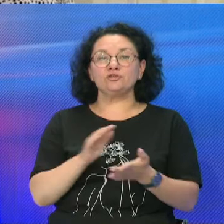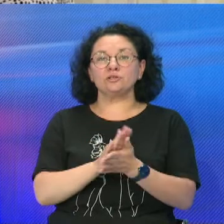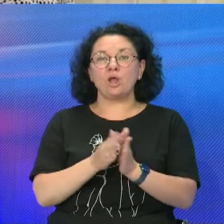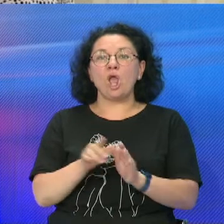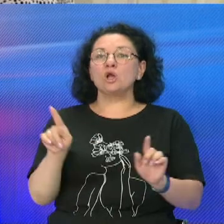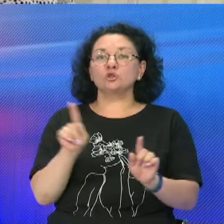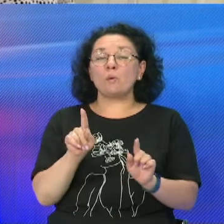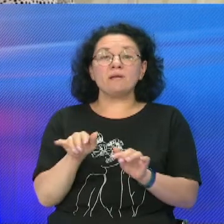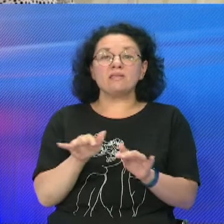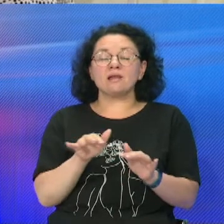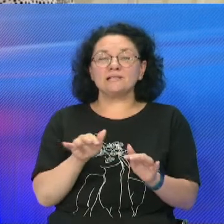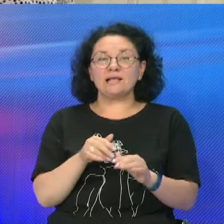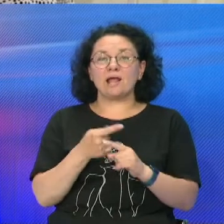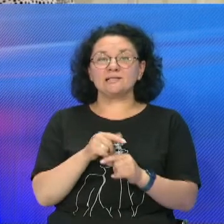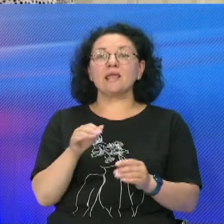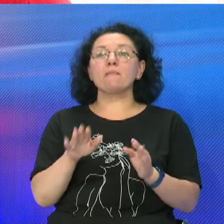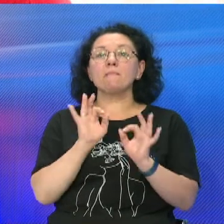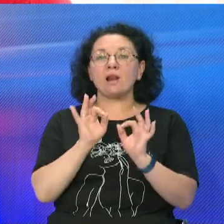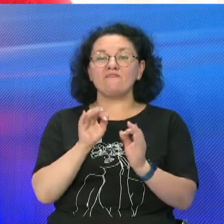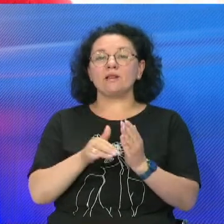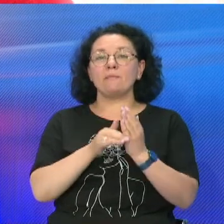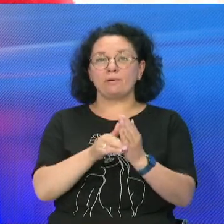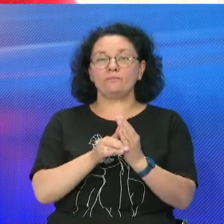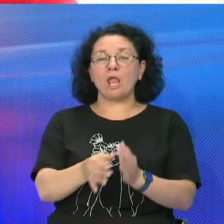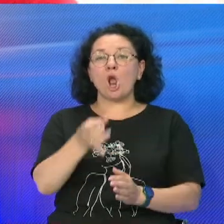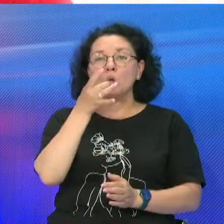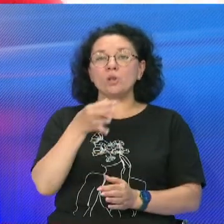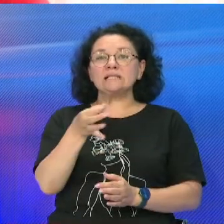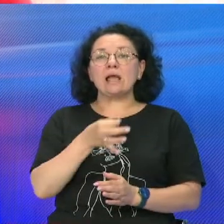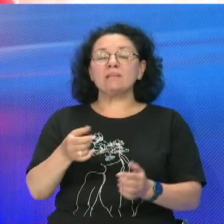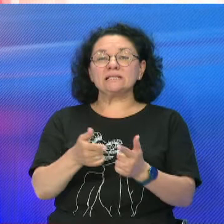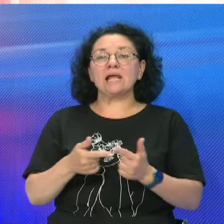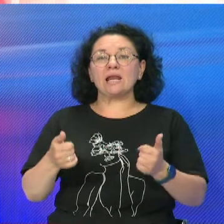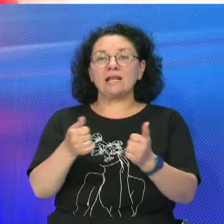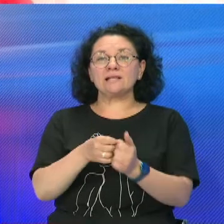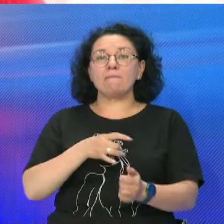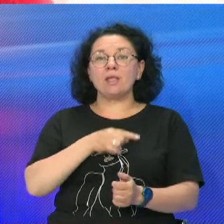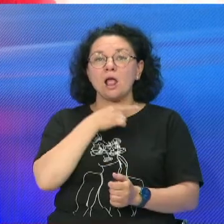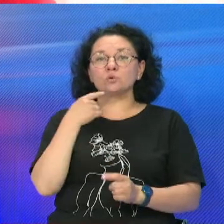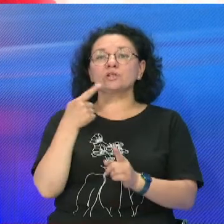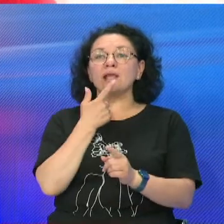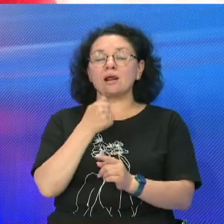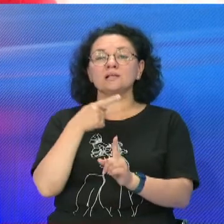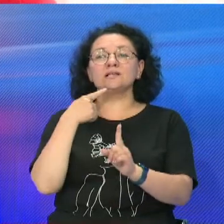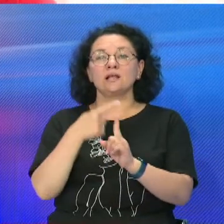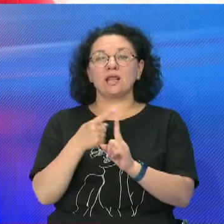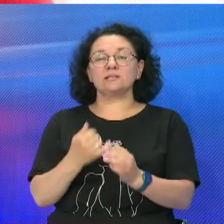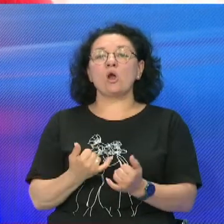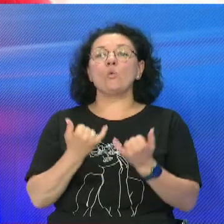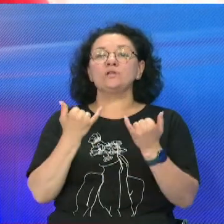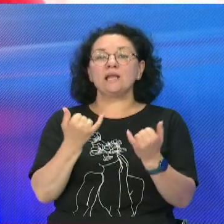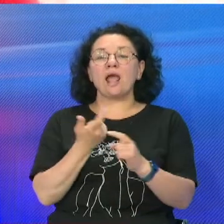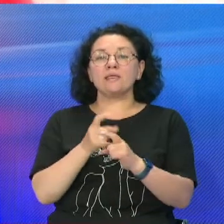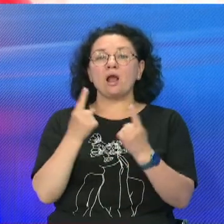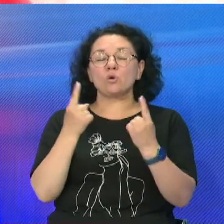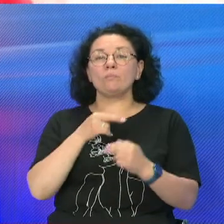правильная да по максу потерпел ему в роль инской областной организации белорусского красного креста уделяет очень большое внимание работе по